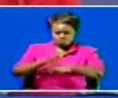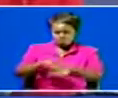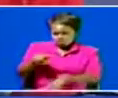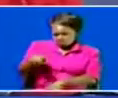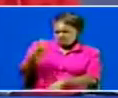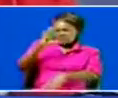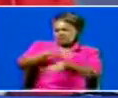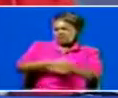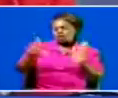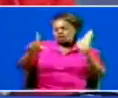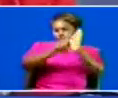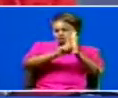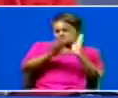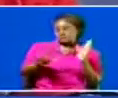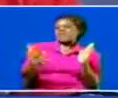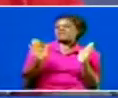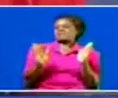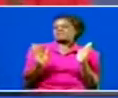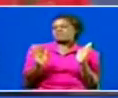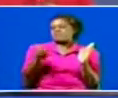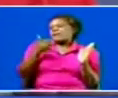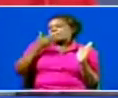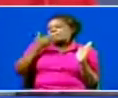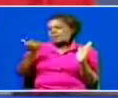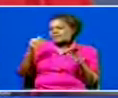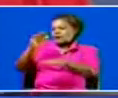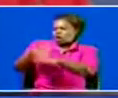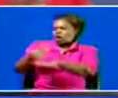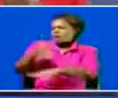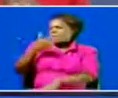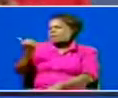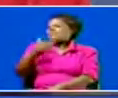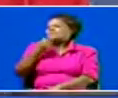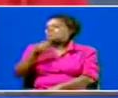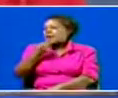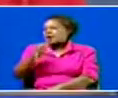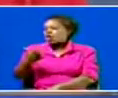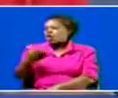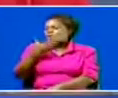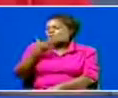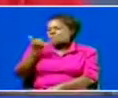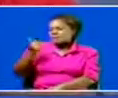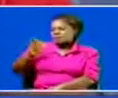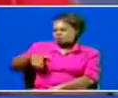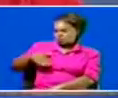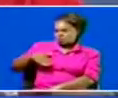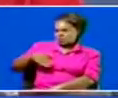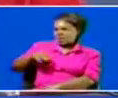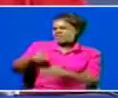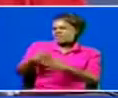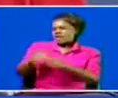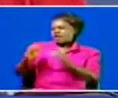uchukue sheria mkononi mwako. Afadhali umuite yule, yale yakimshinda, sasa kuna